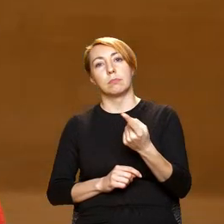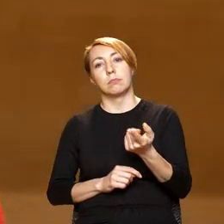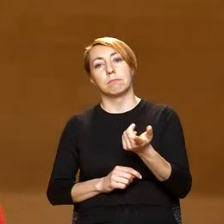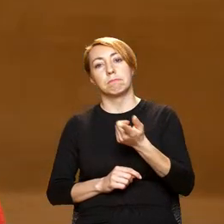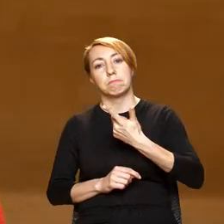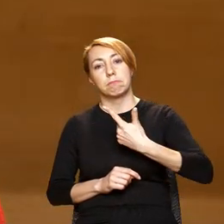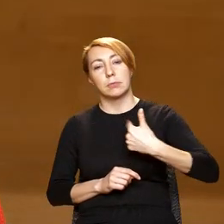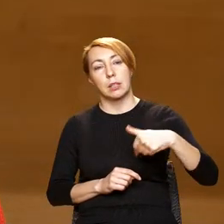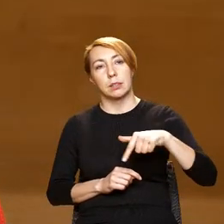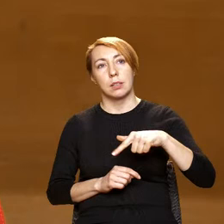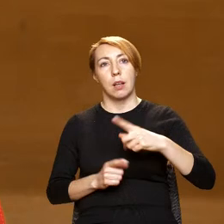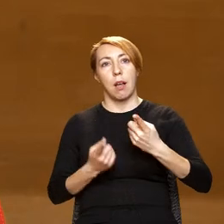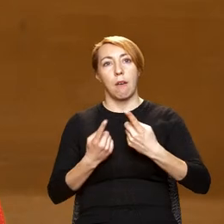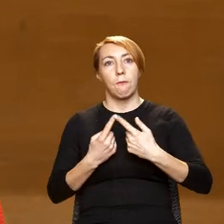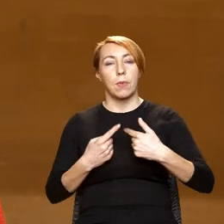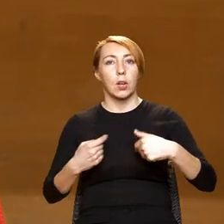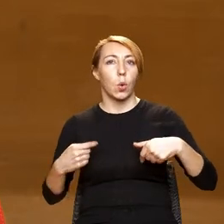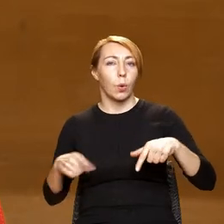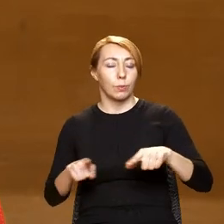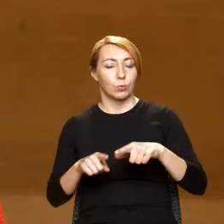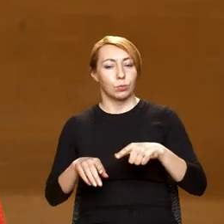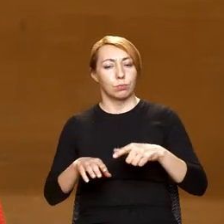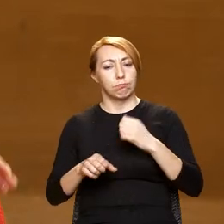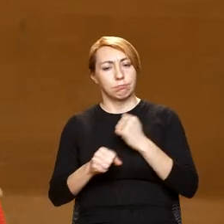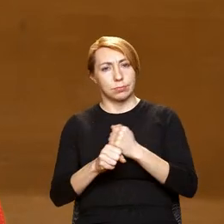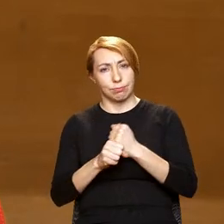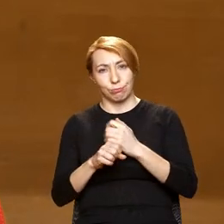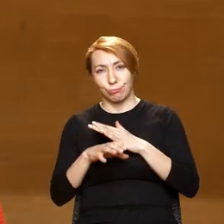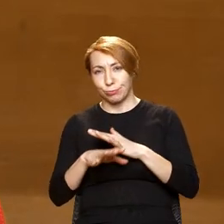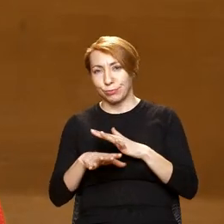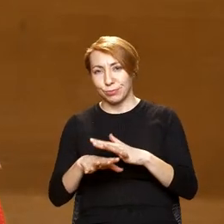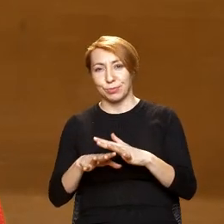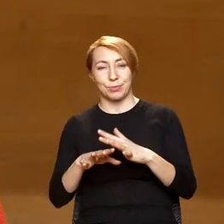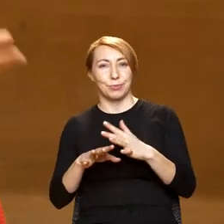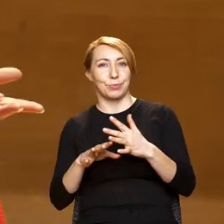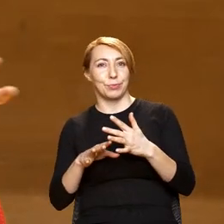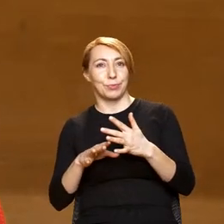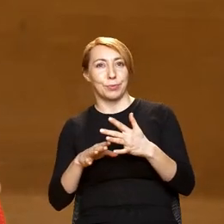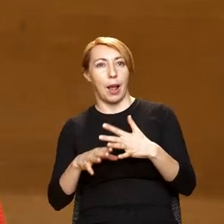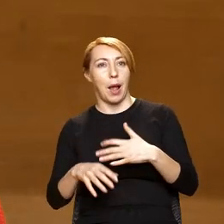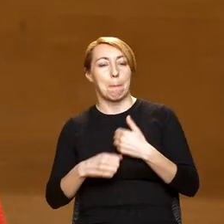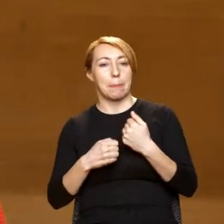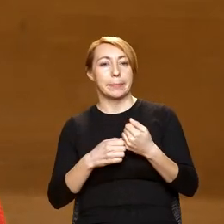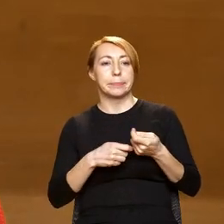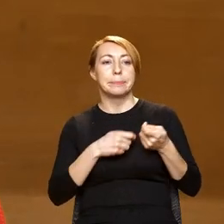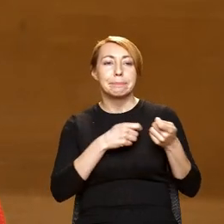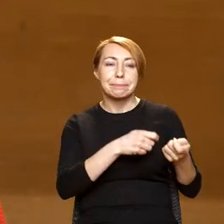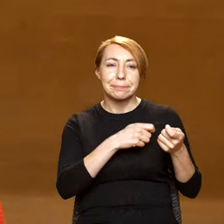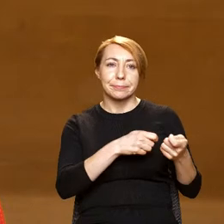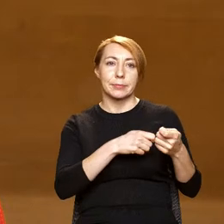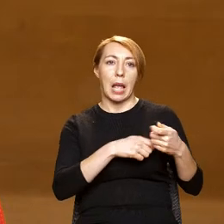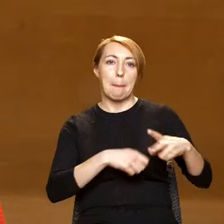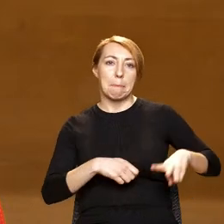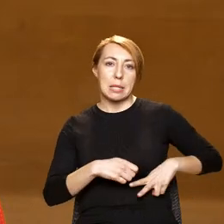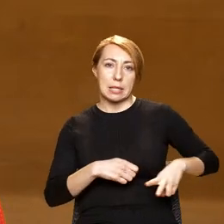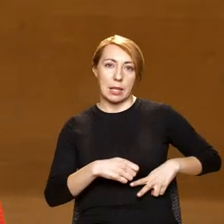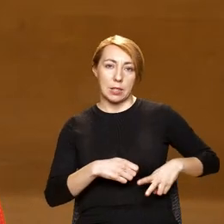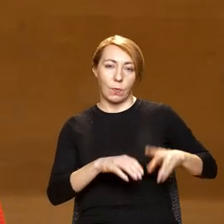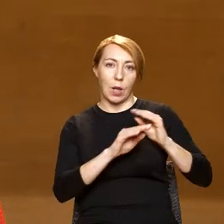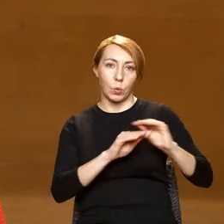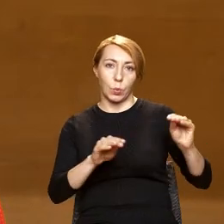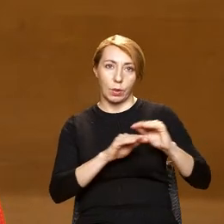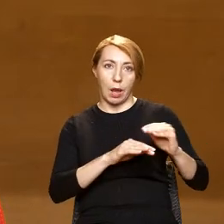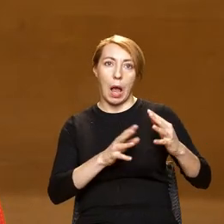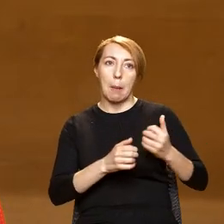wykonaliśmy sporo pracy, żeby opowiedzieć czy zachęcić Ministerstwo Edukacji do podjęcia